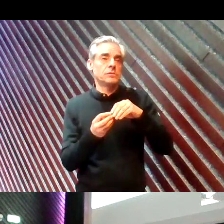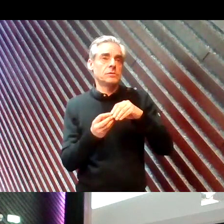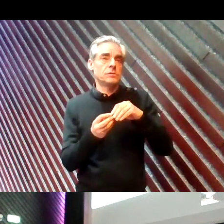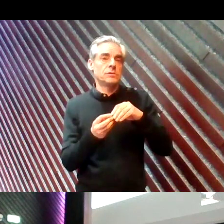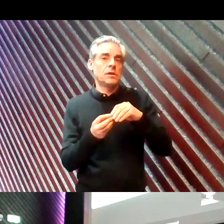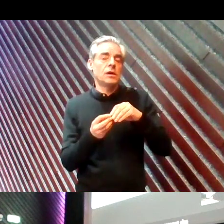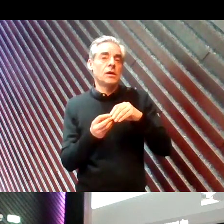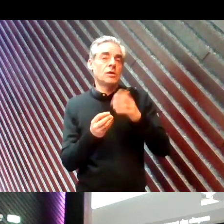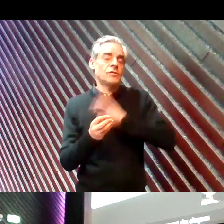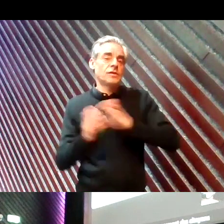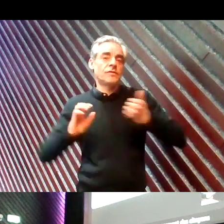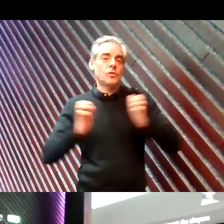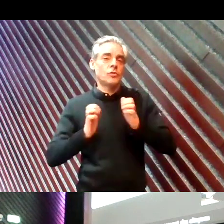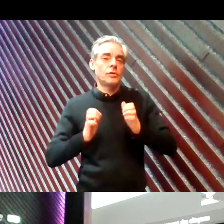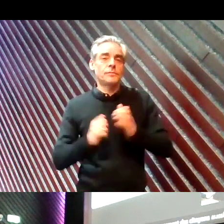pas aussi longue que Jérémy,